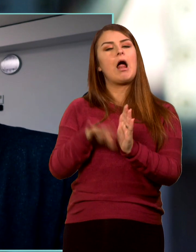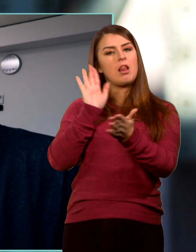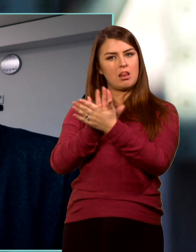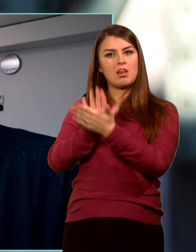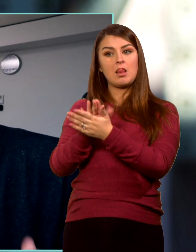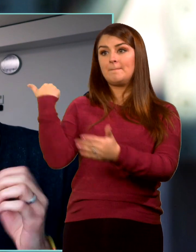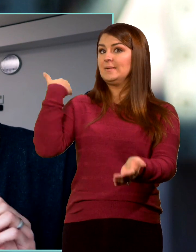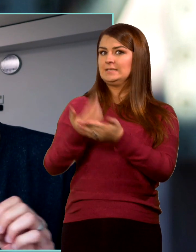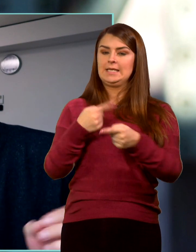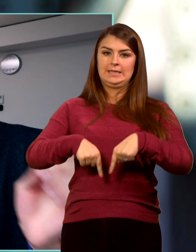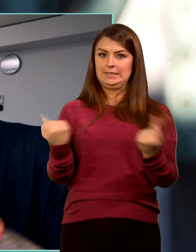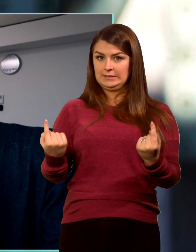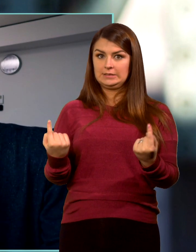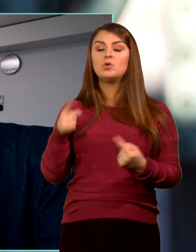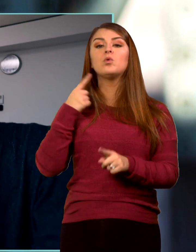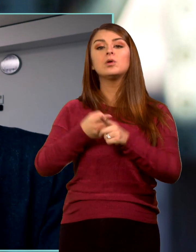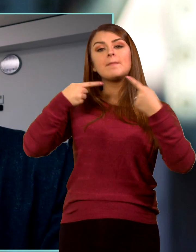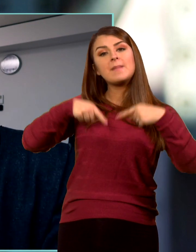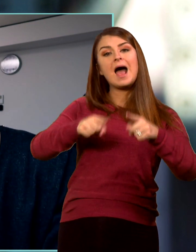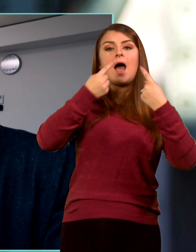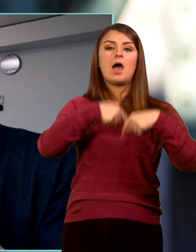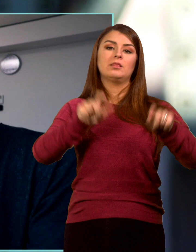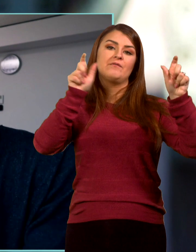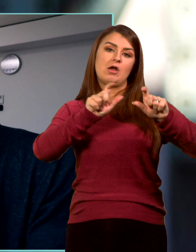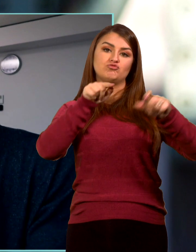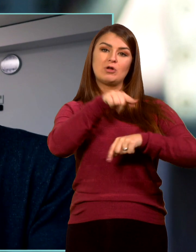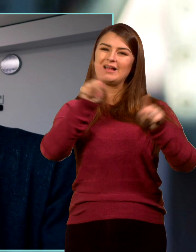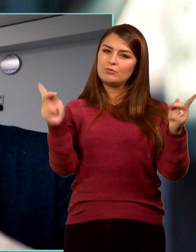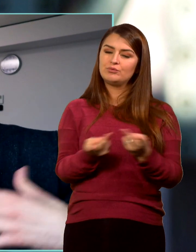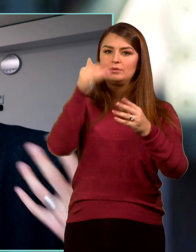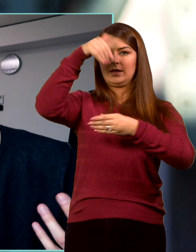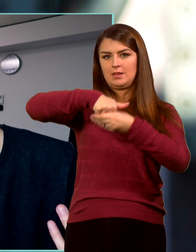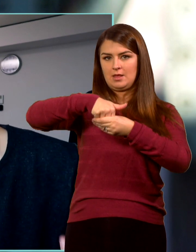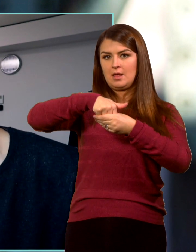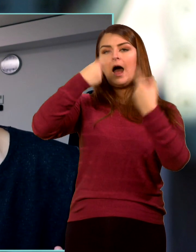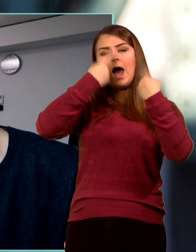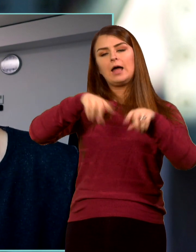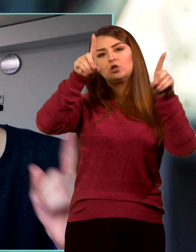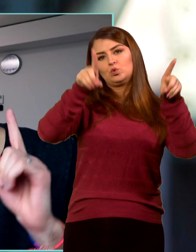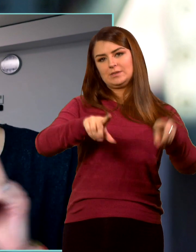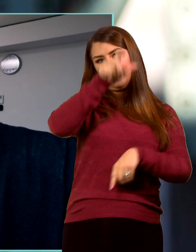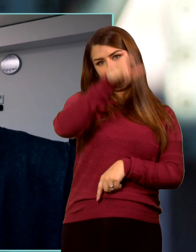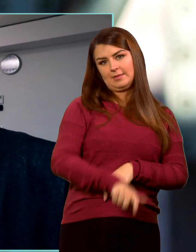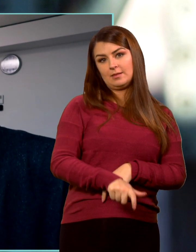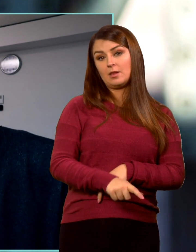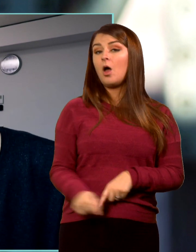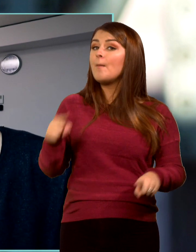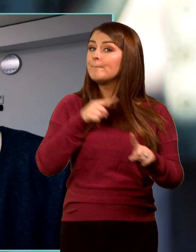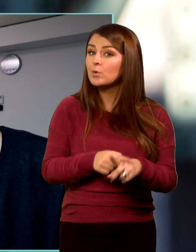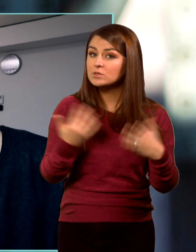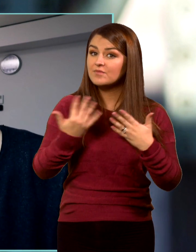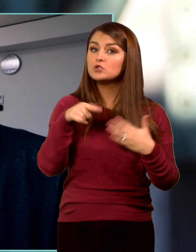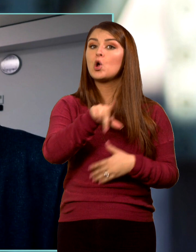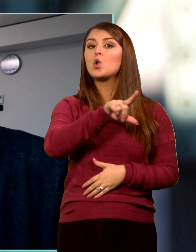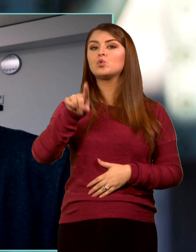was bislang nicht der Fall war. Und es soll parallel eine andere Veranstaltung noch geben mit den gleichen Inhalten und einer anderen Dozentin. Plus, die Veranstaltung